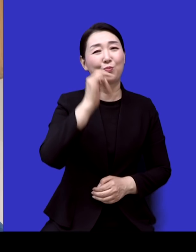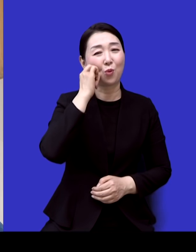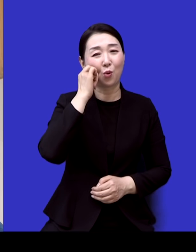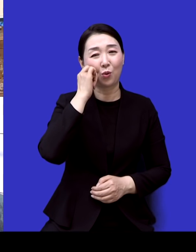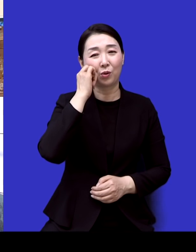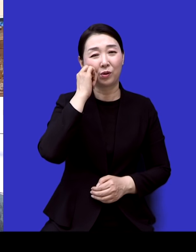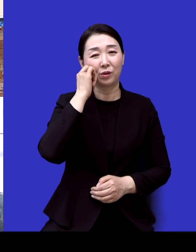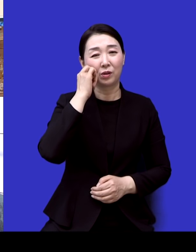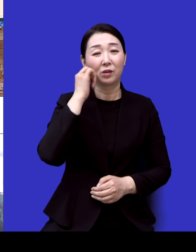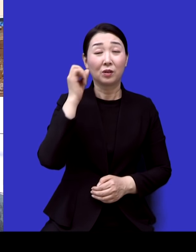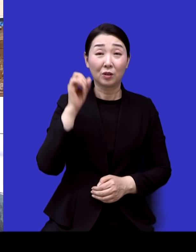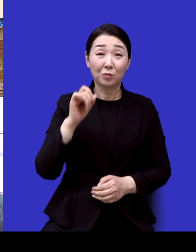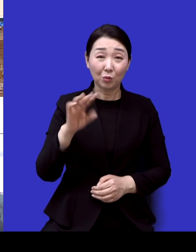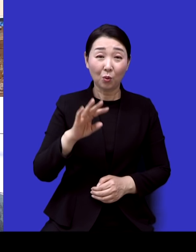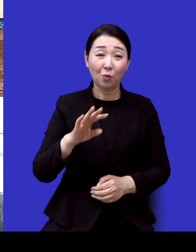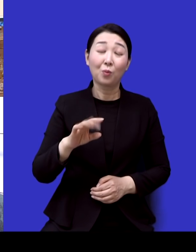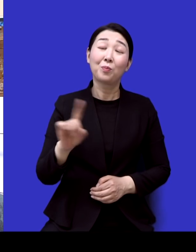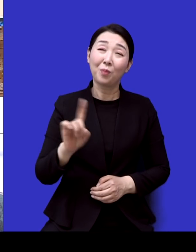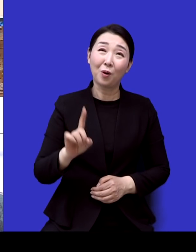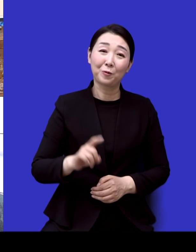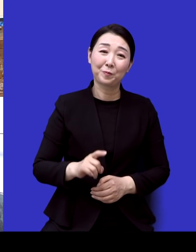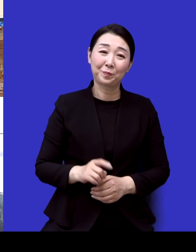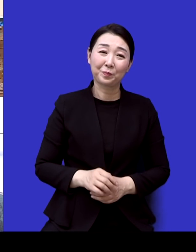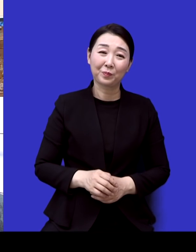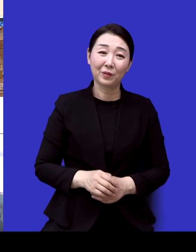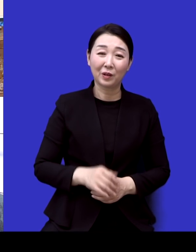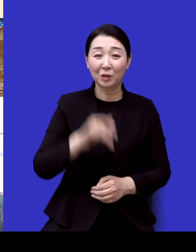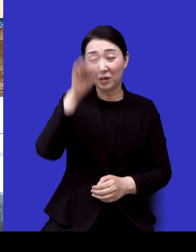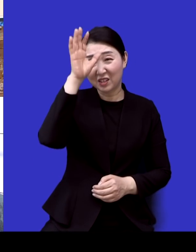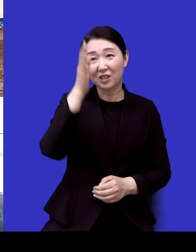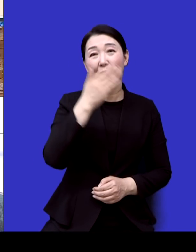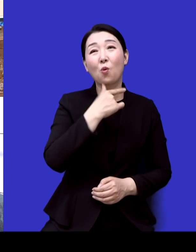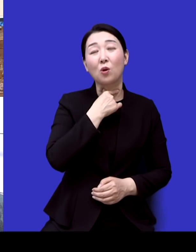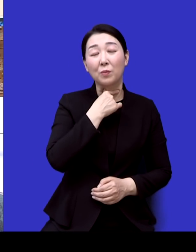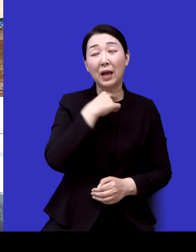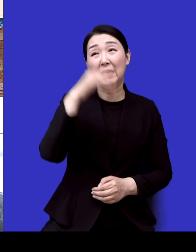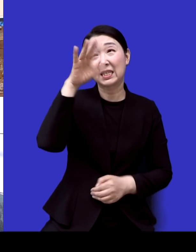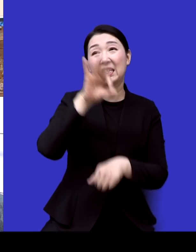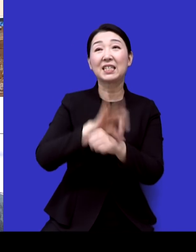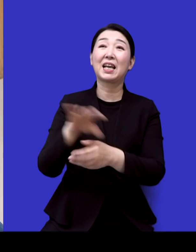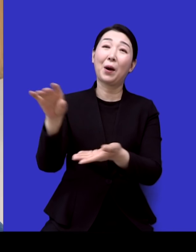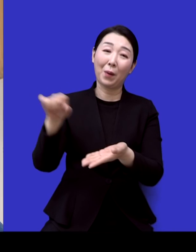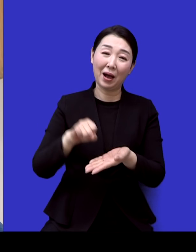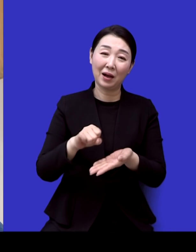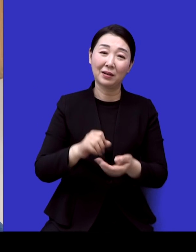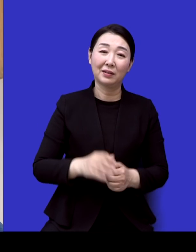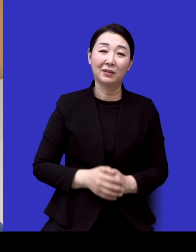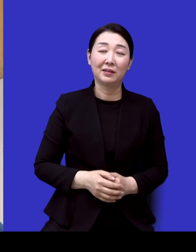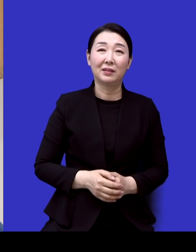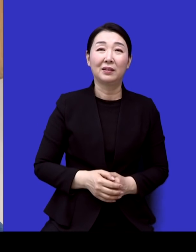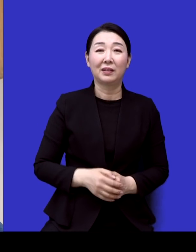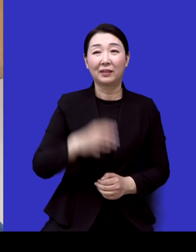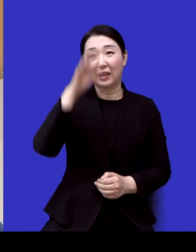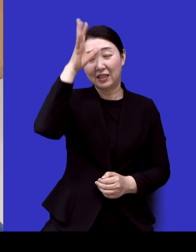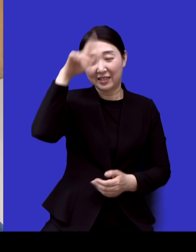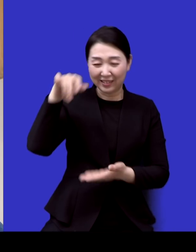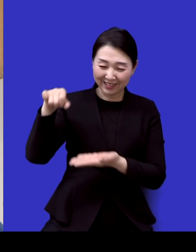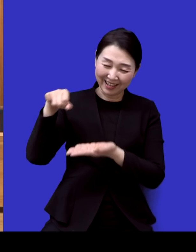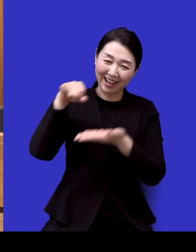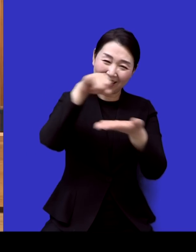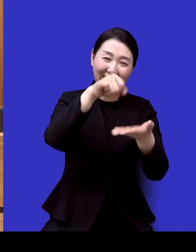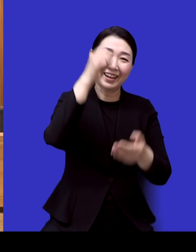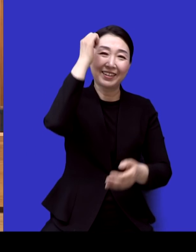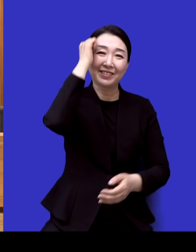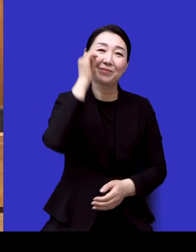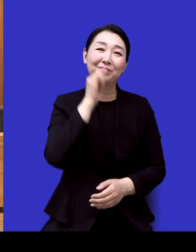이제 거기서 이제 준비한 카드는 그러면 치킨 먹고 싶다. 치킨 사와. 그래요. 예, 예. 나 항상 갈 때마다 치킨을 사갔던 게 기억이